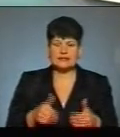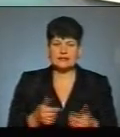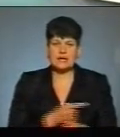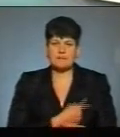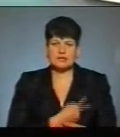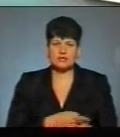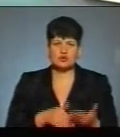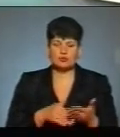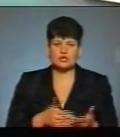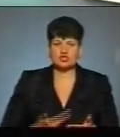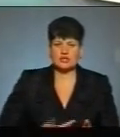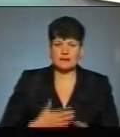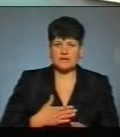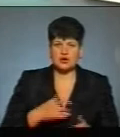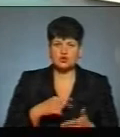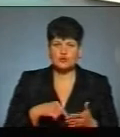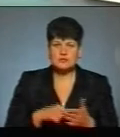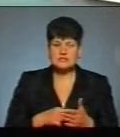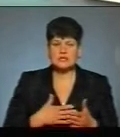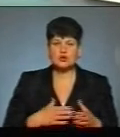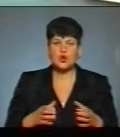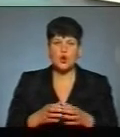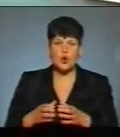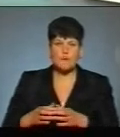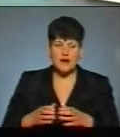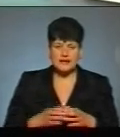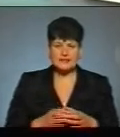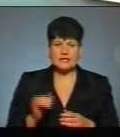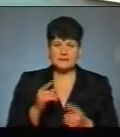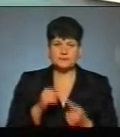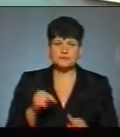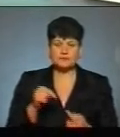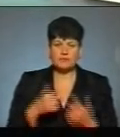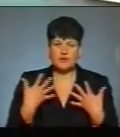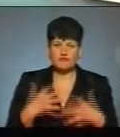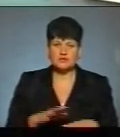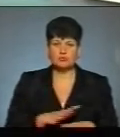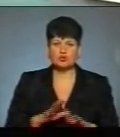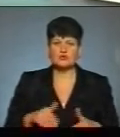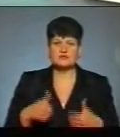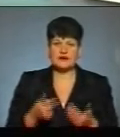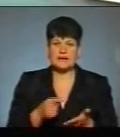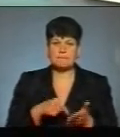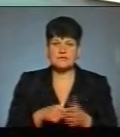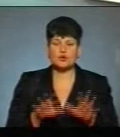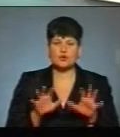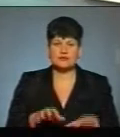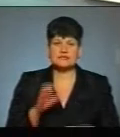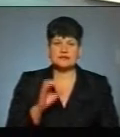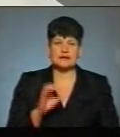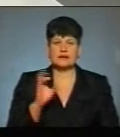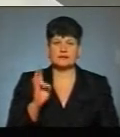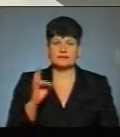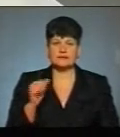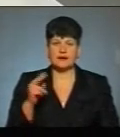допомоги жителям нашого міста і жителям нашої громади. Так? І, відповідно, було вже і звернення міського голови Сергія Надала про те,